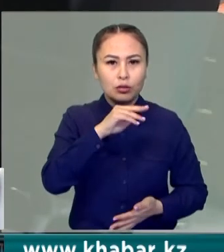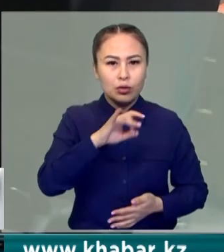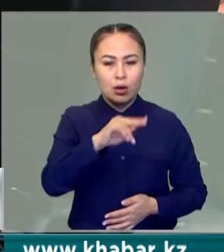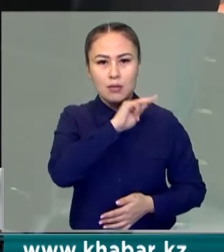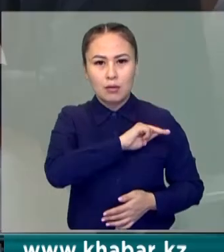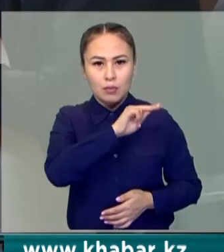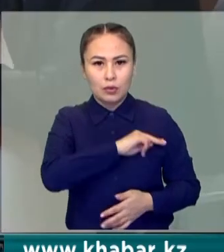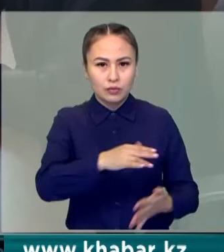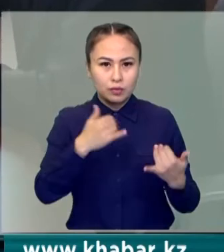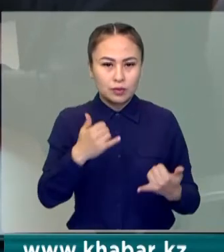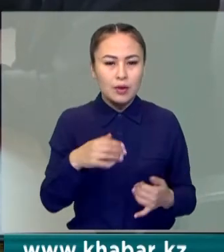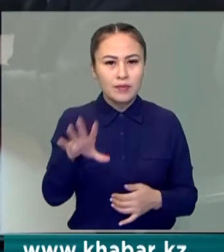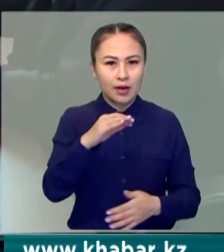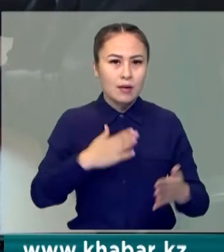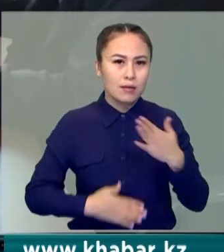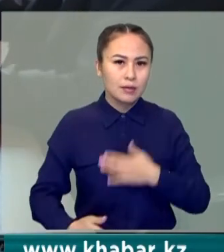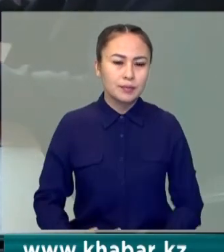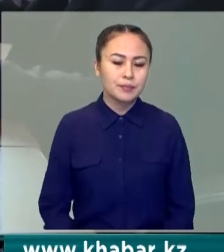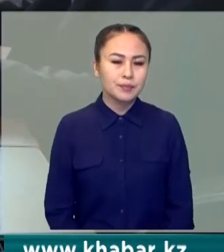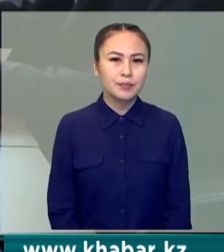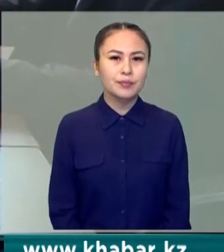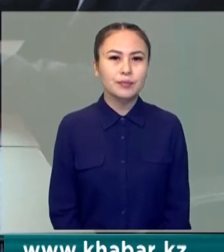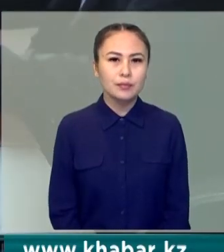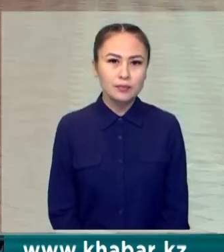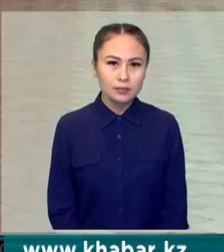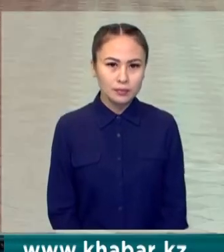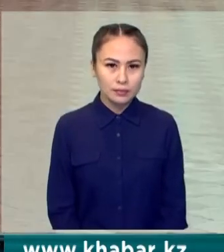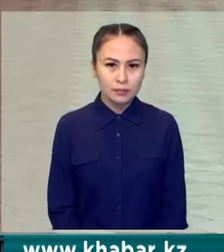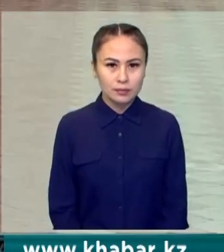жастардың еңбегіне елі риза. Жандос Жұмабек, Ерболат Әбіш, Самат Нағашбекұлы, Түркістаннан.